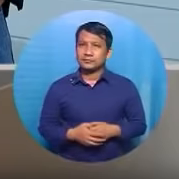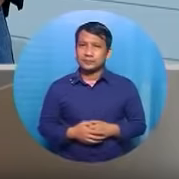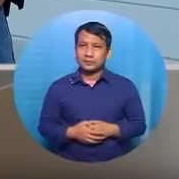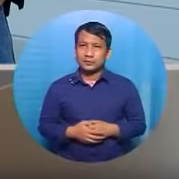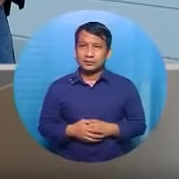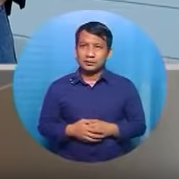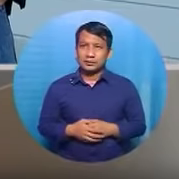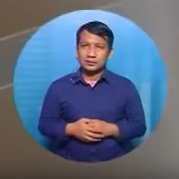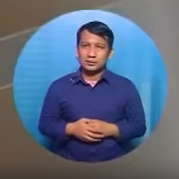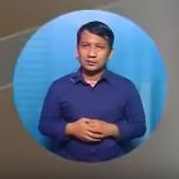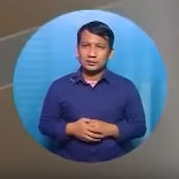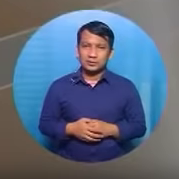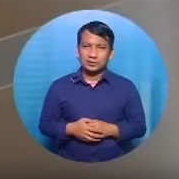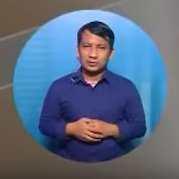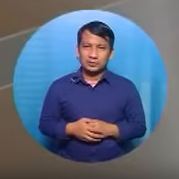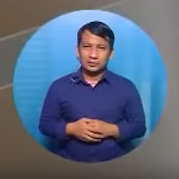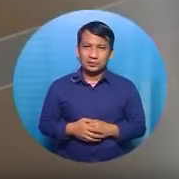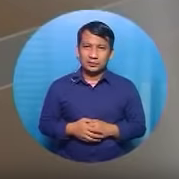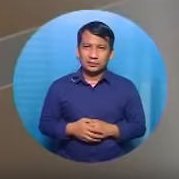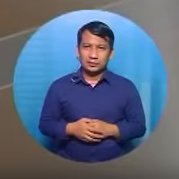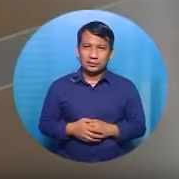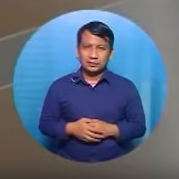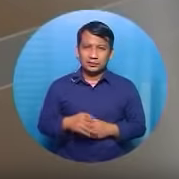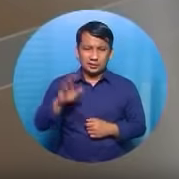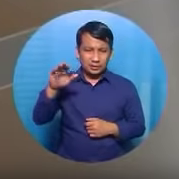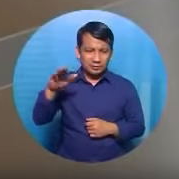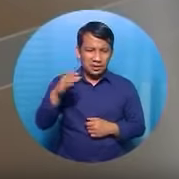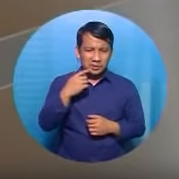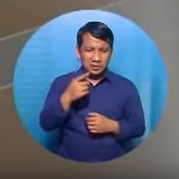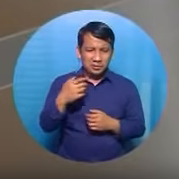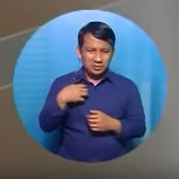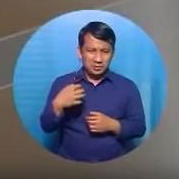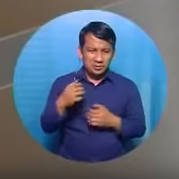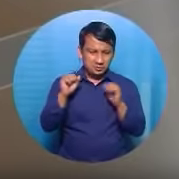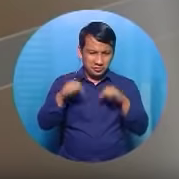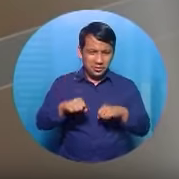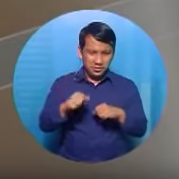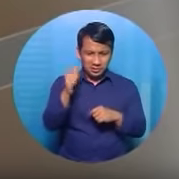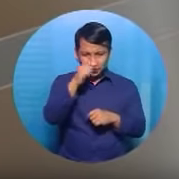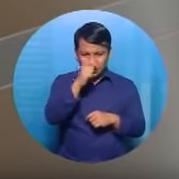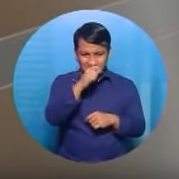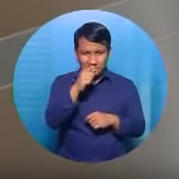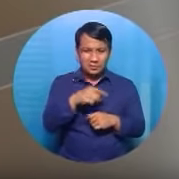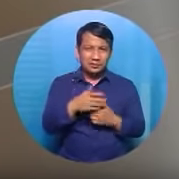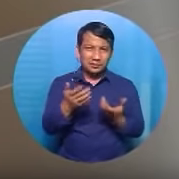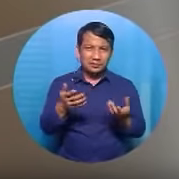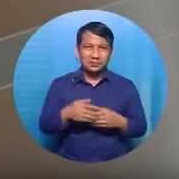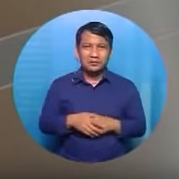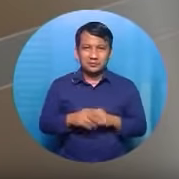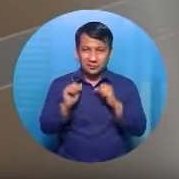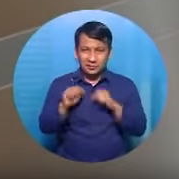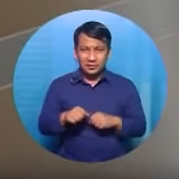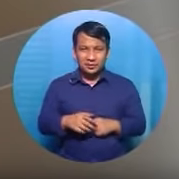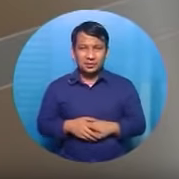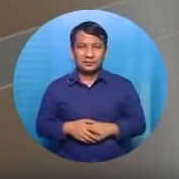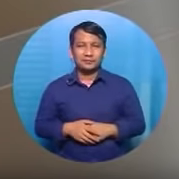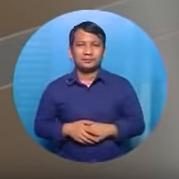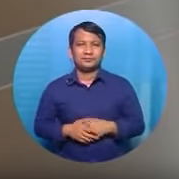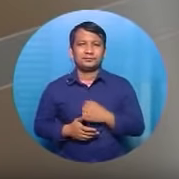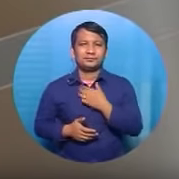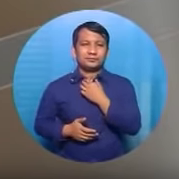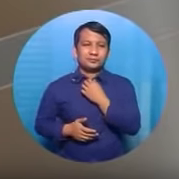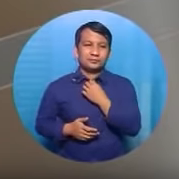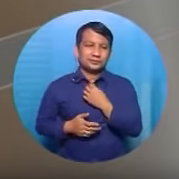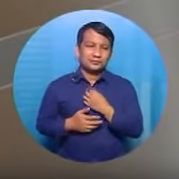pa lang tungod si mga kamalita dahil. Corporal, yeah. Corporal, pwedeng Tagalog, palihog, pwedeng Tagalog, please. Sige, sige po. Sige, sige